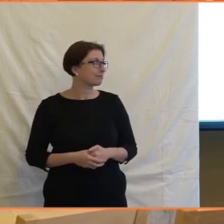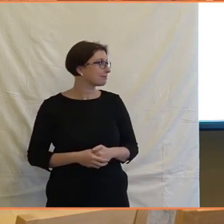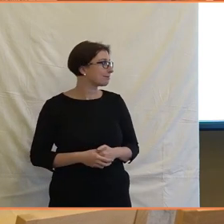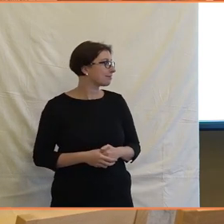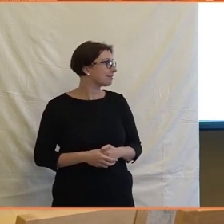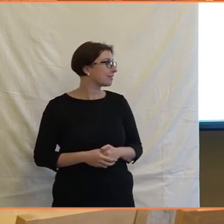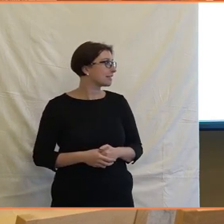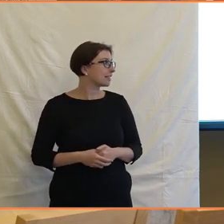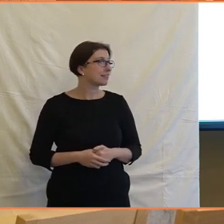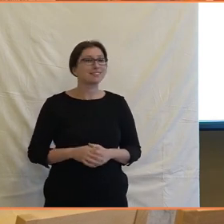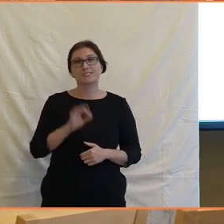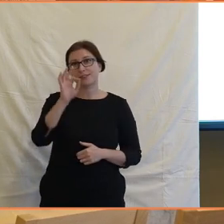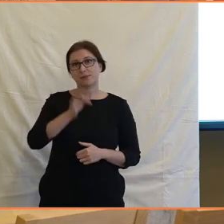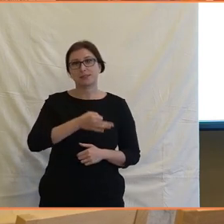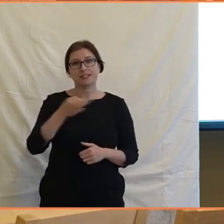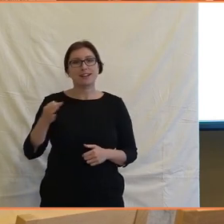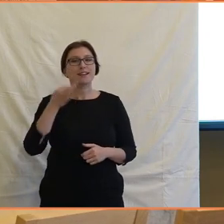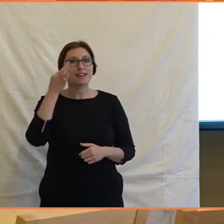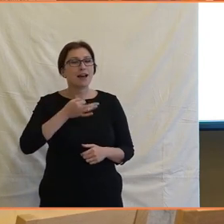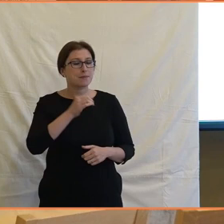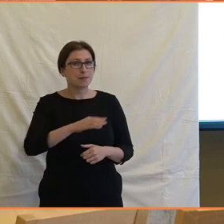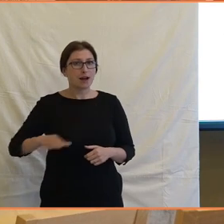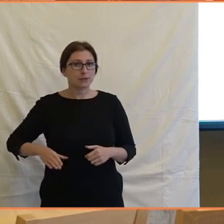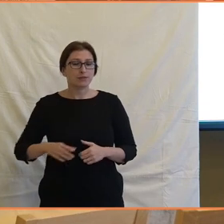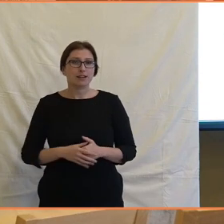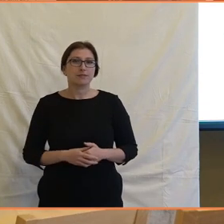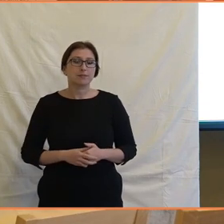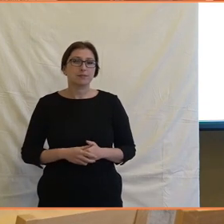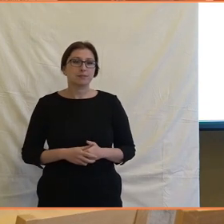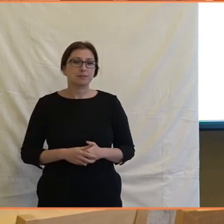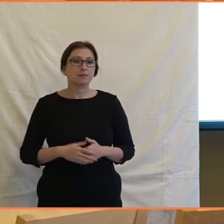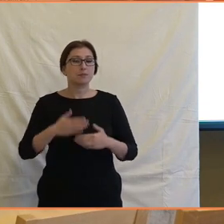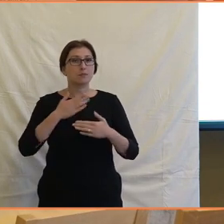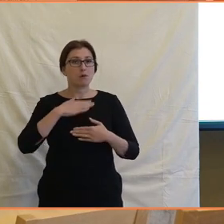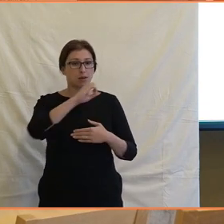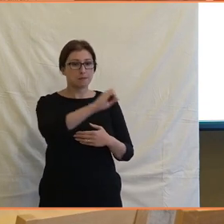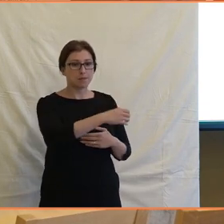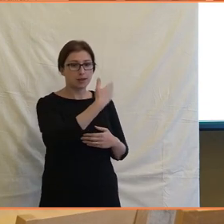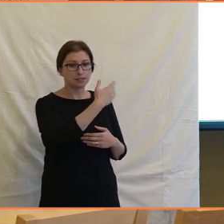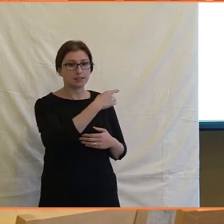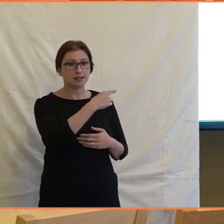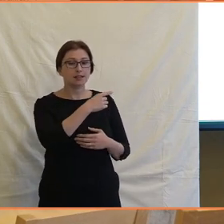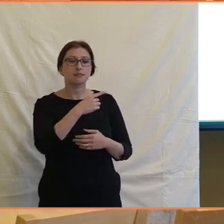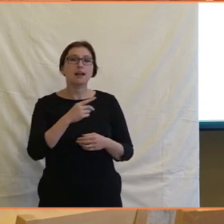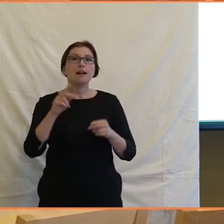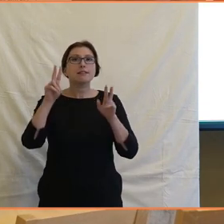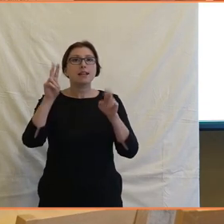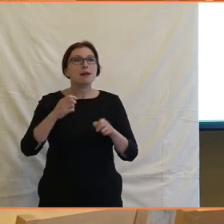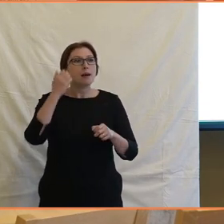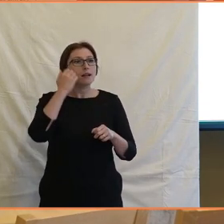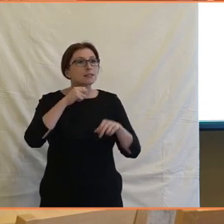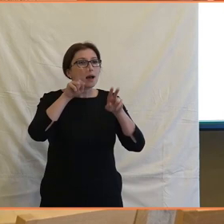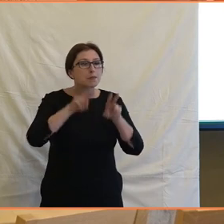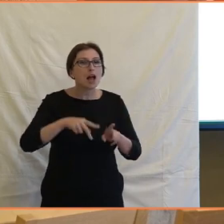Tak, dobrý den, dámy a pánové. Moje prezentace nazvaná Lidská